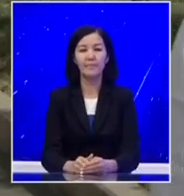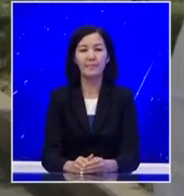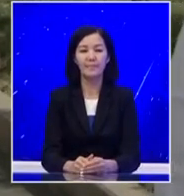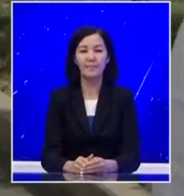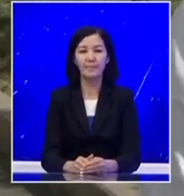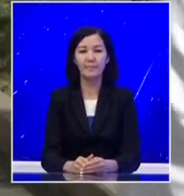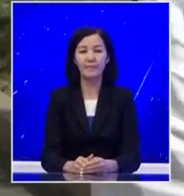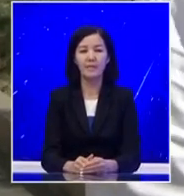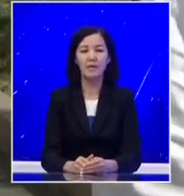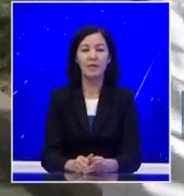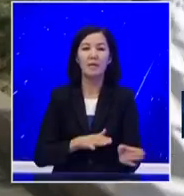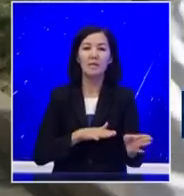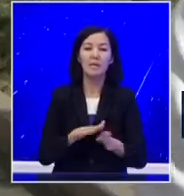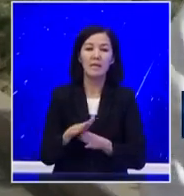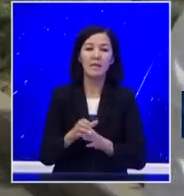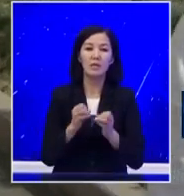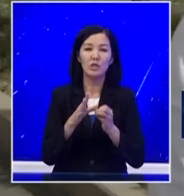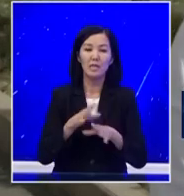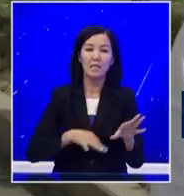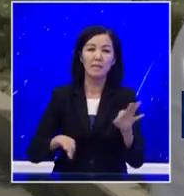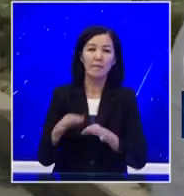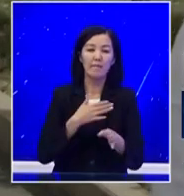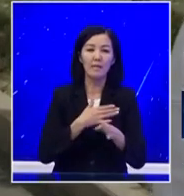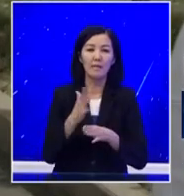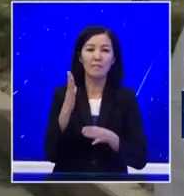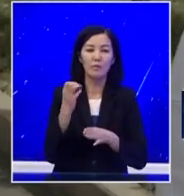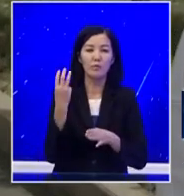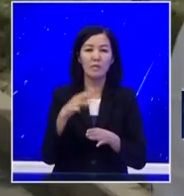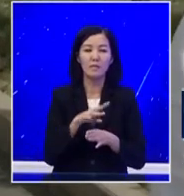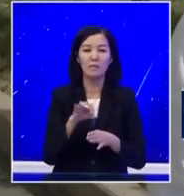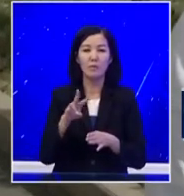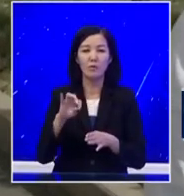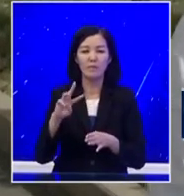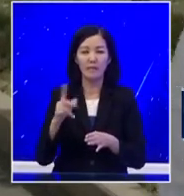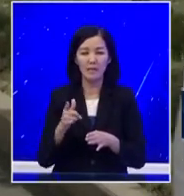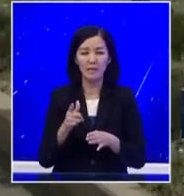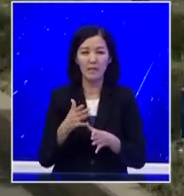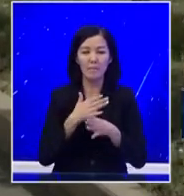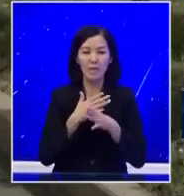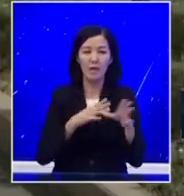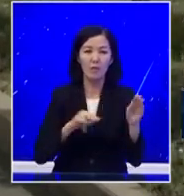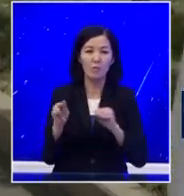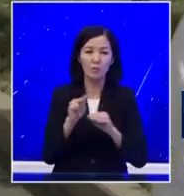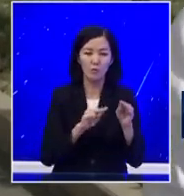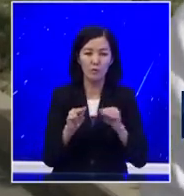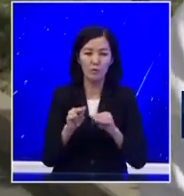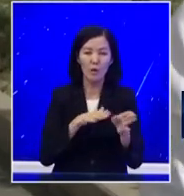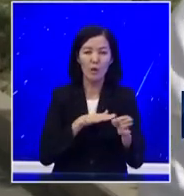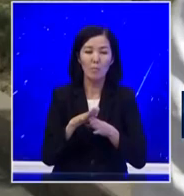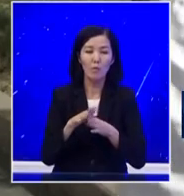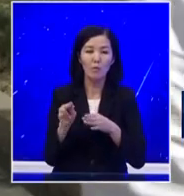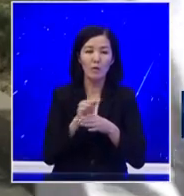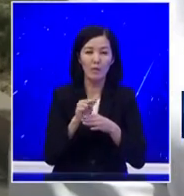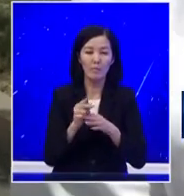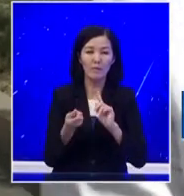на реализацию 14 проектов выделено 530 миллионов тенге при благоустройстве будет полностью проведена работа по